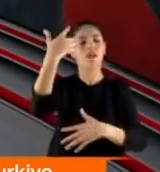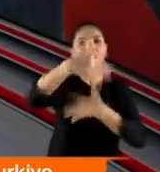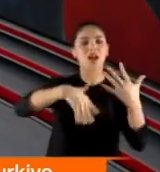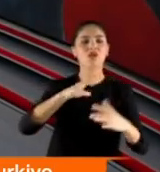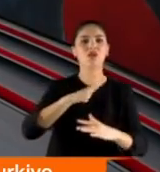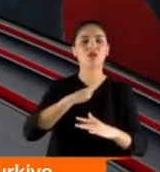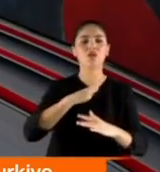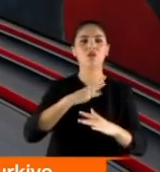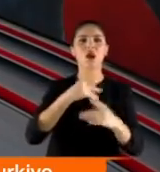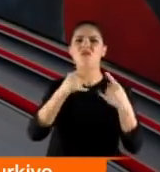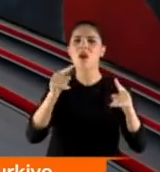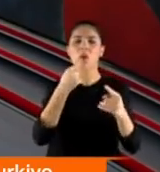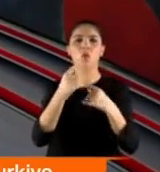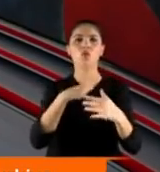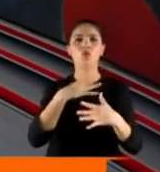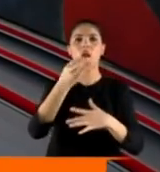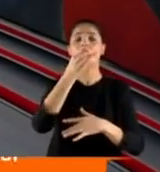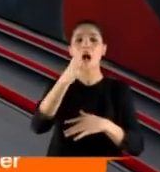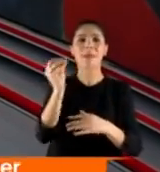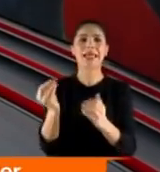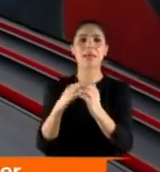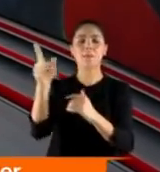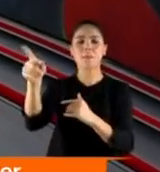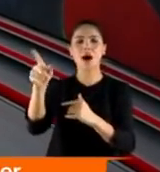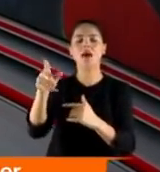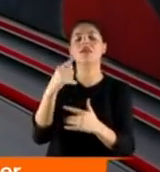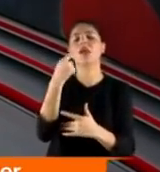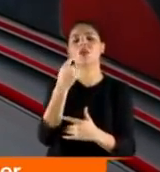karıştı. Habere İyi Parti cephesinden de bir yalanlama